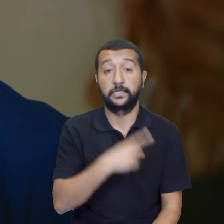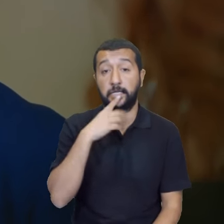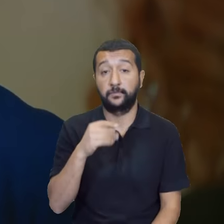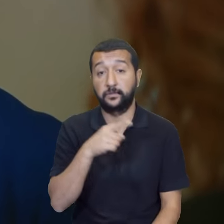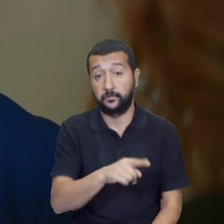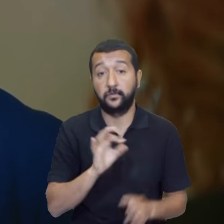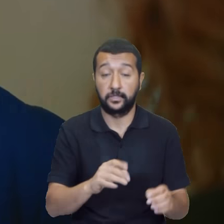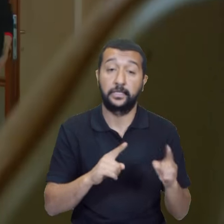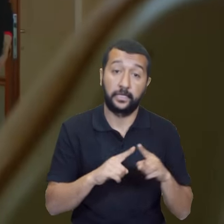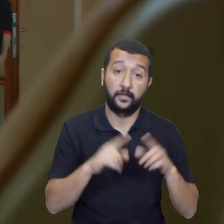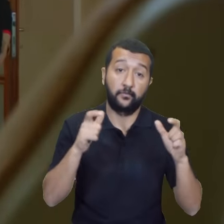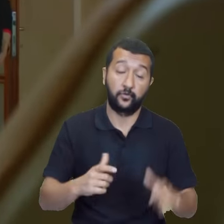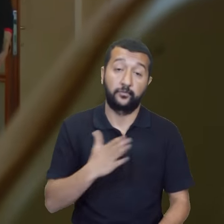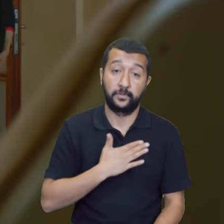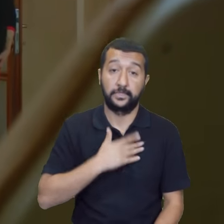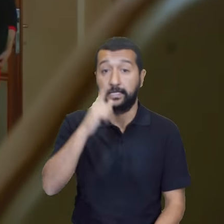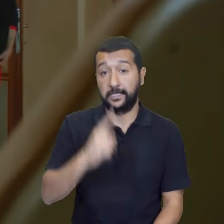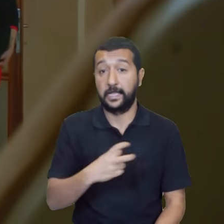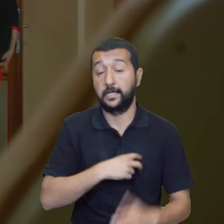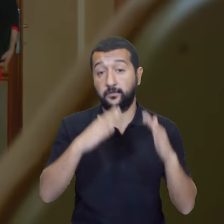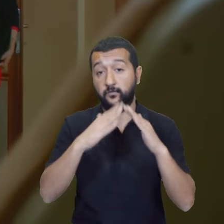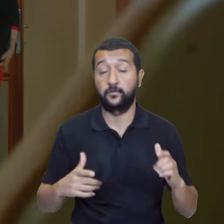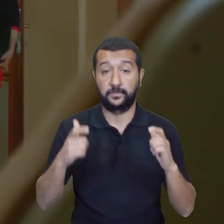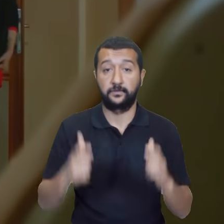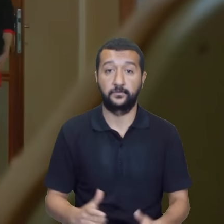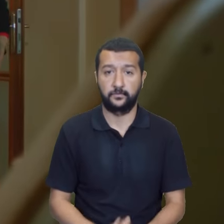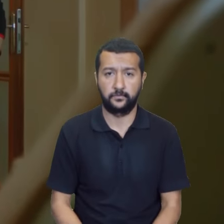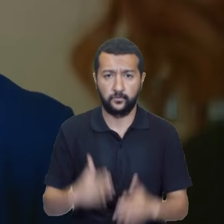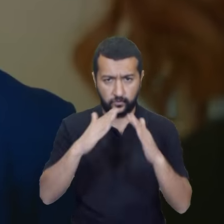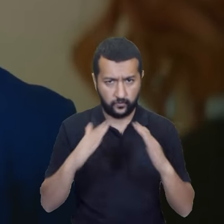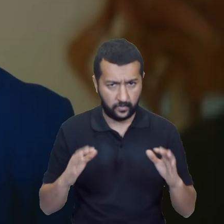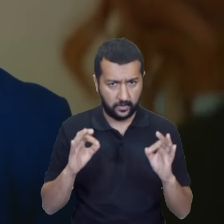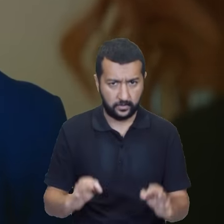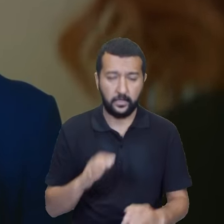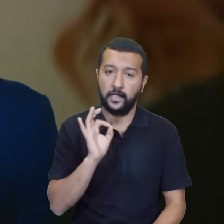pastam, tata bunlar yani. Burası bizim ilk aşk yuvamız. Yuva?